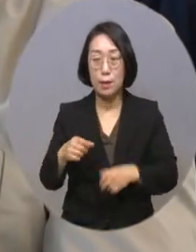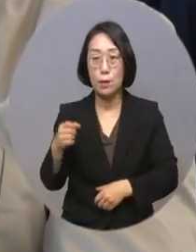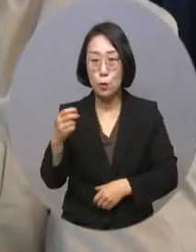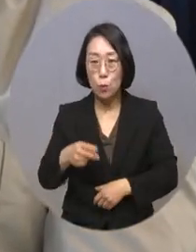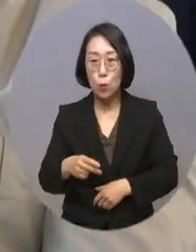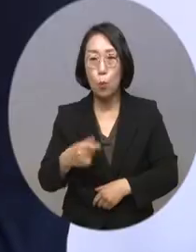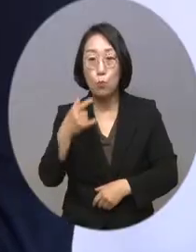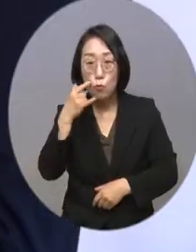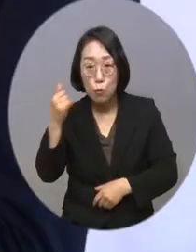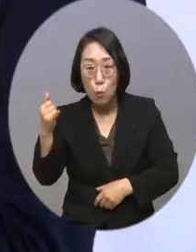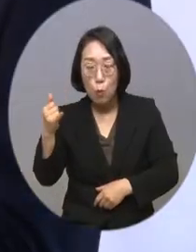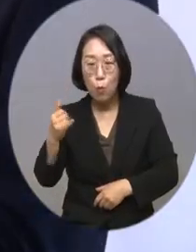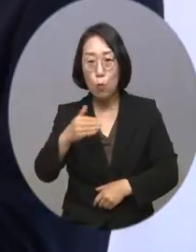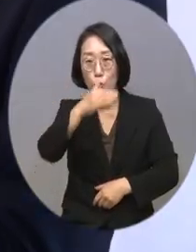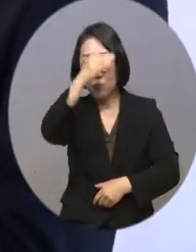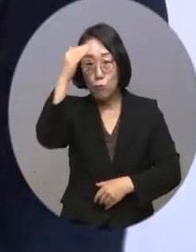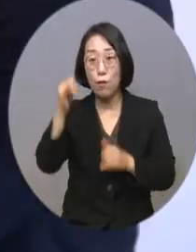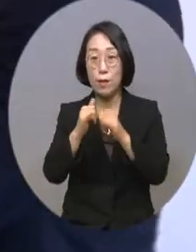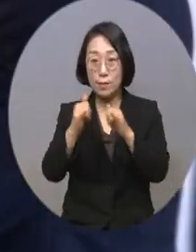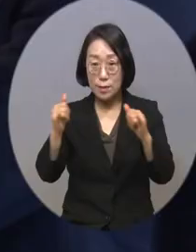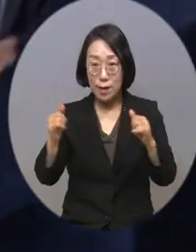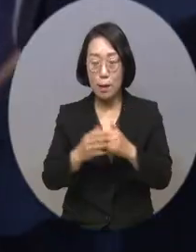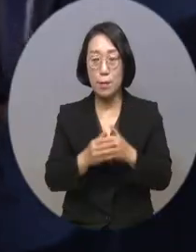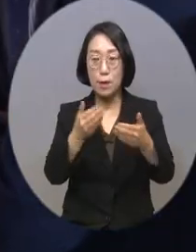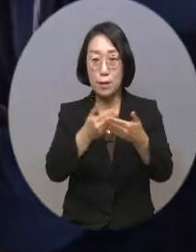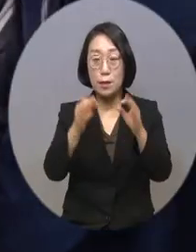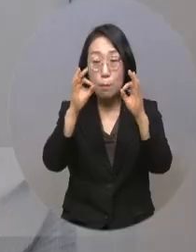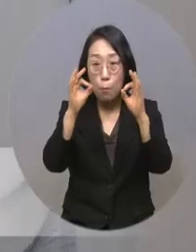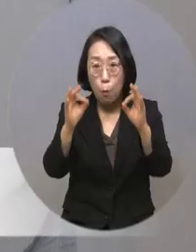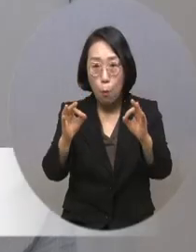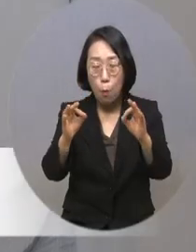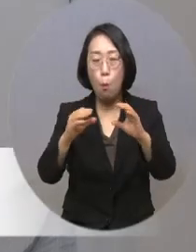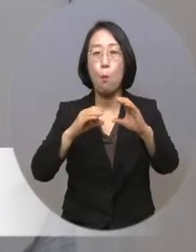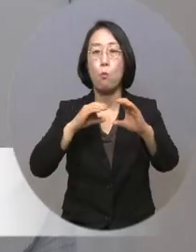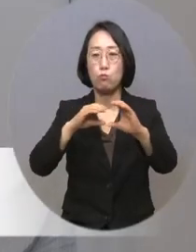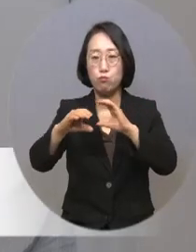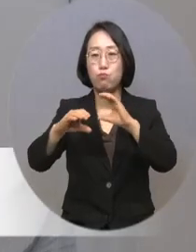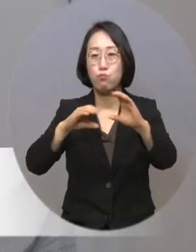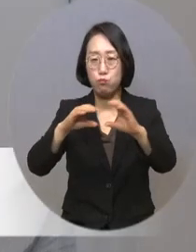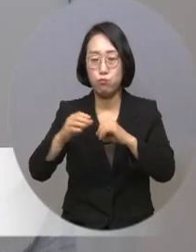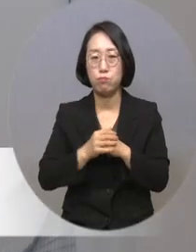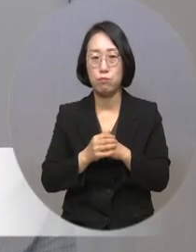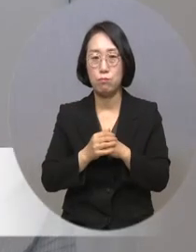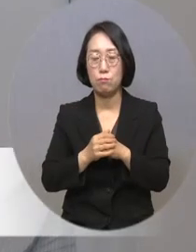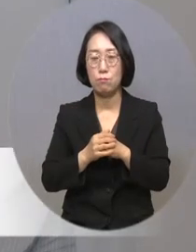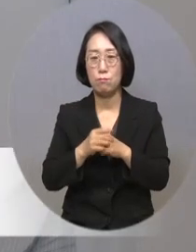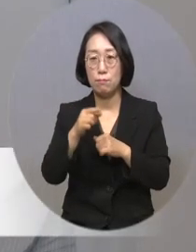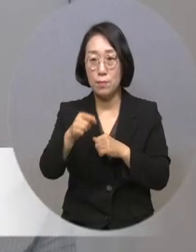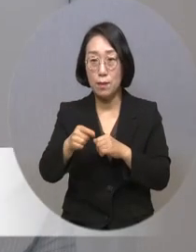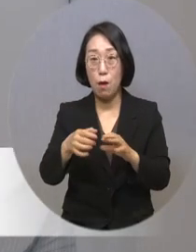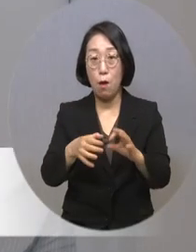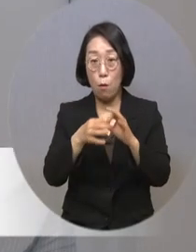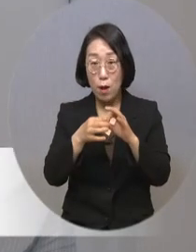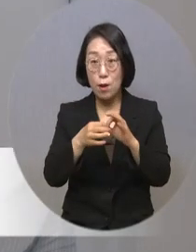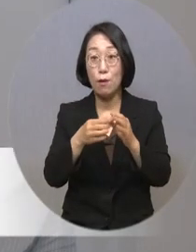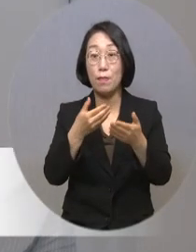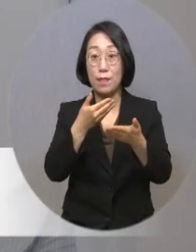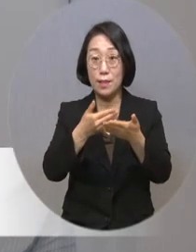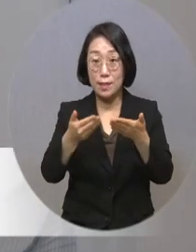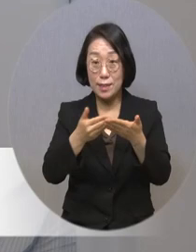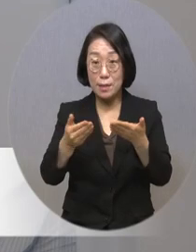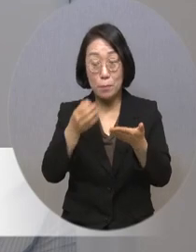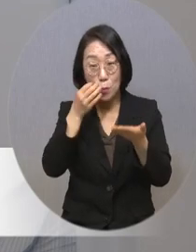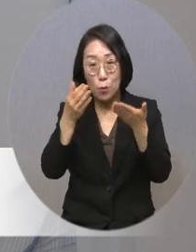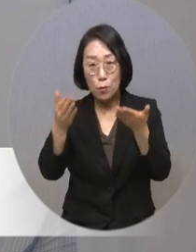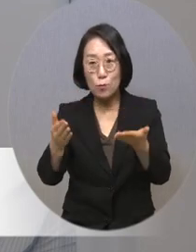관객들은 작품을 통해 소통하고 있었습니다. 시우 소속 작가로서 이런 시간을 맞이했다는 게 정말